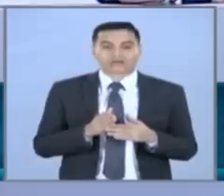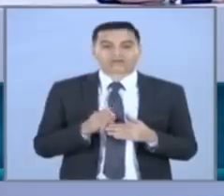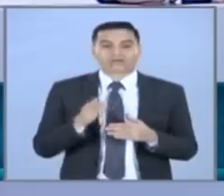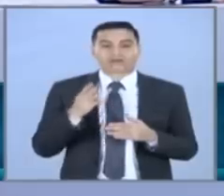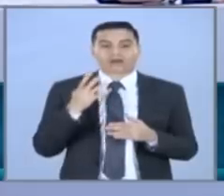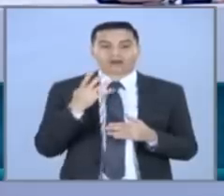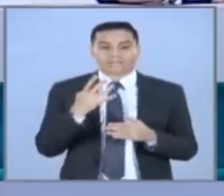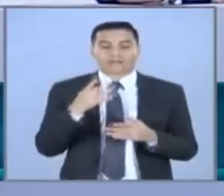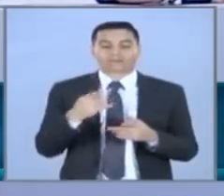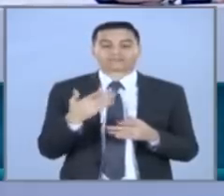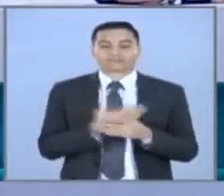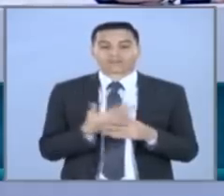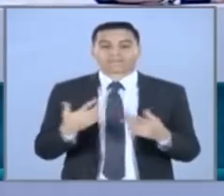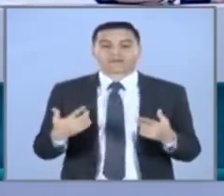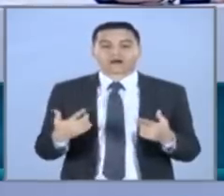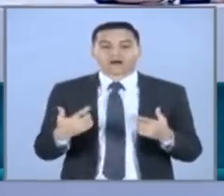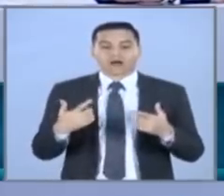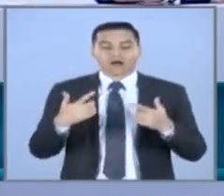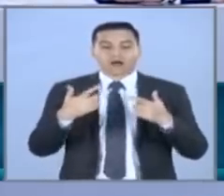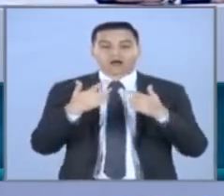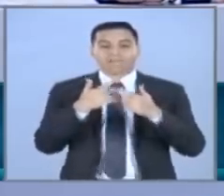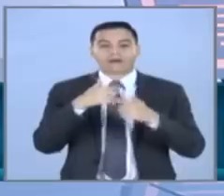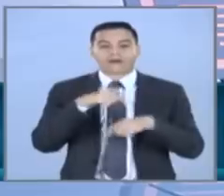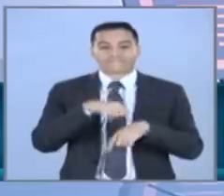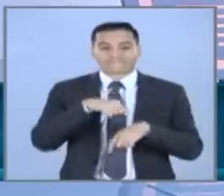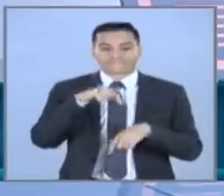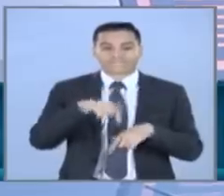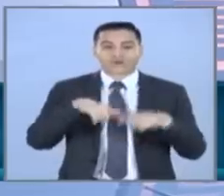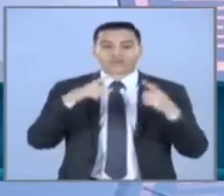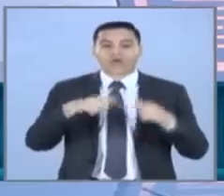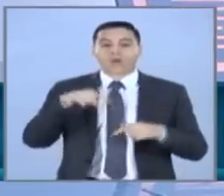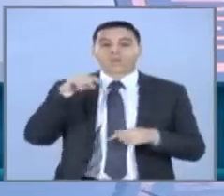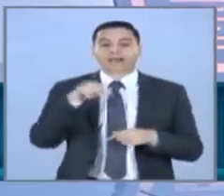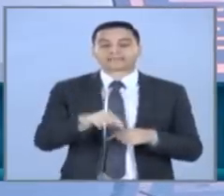أثناء حروب الخلافة في الدولة دي